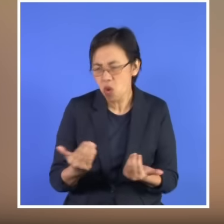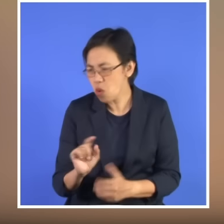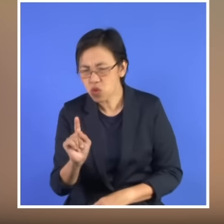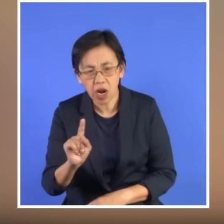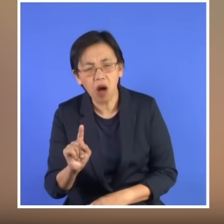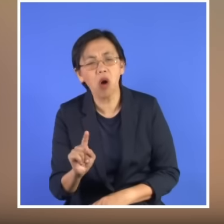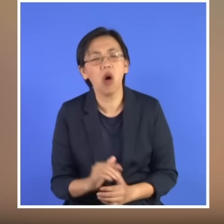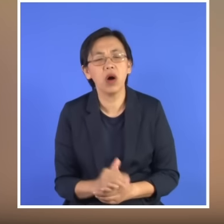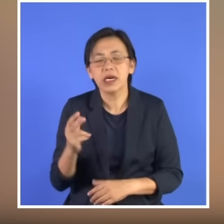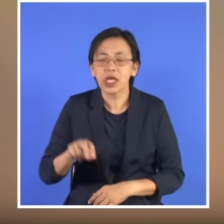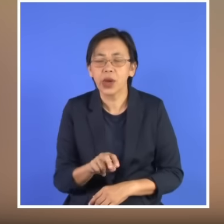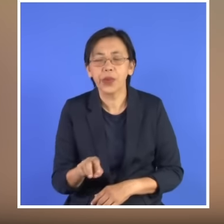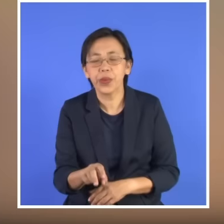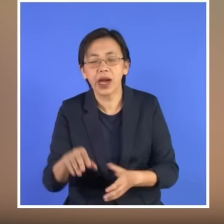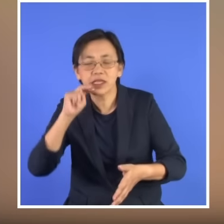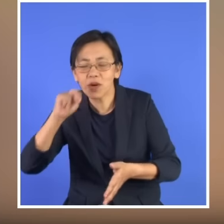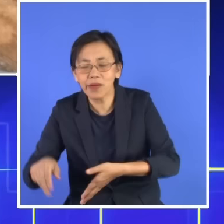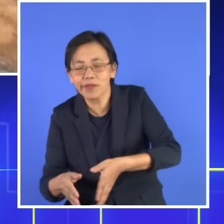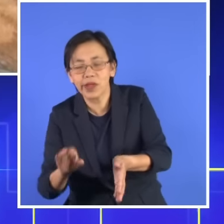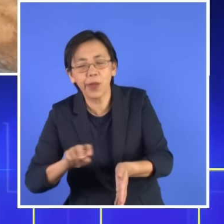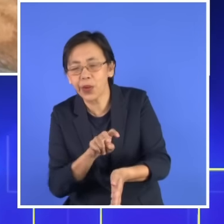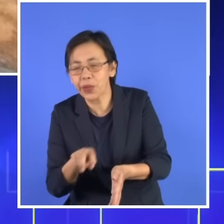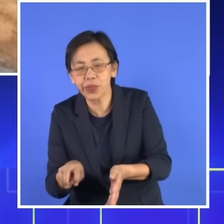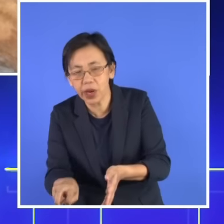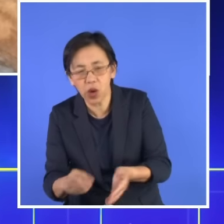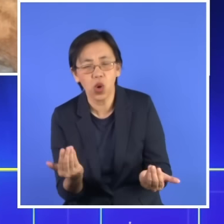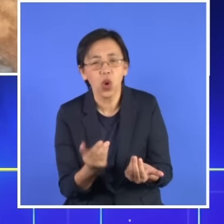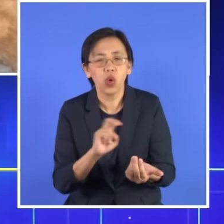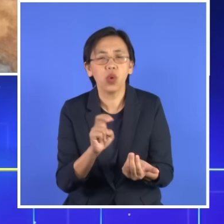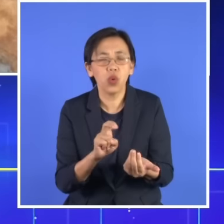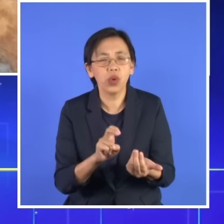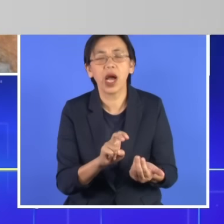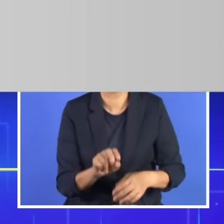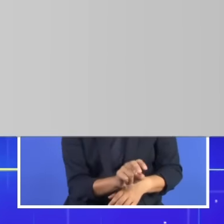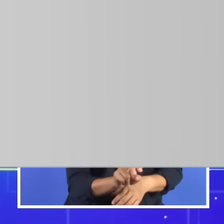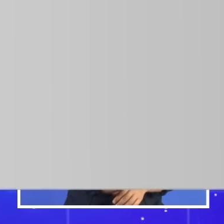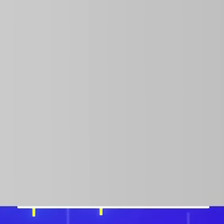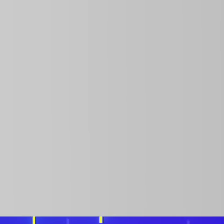แม่ก็ถูกปล่อยลงไปในคลองนะครับส่วนลูกงูก็เอาไปปล่อยกันต่อไปครับ